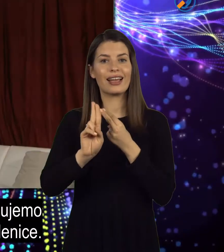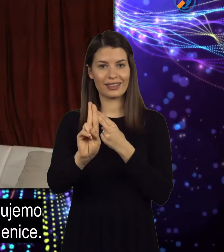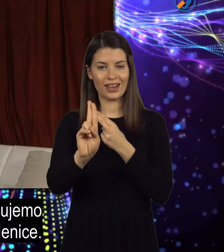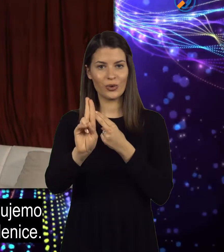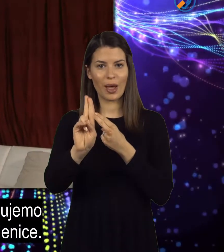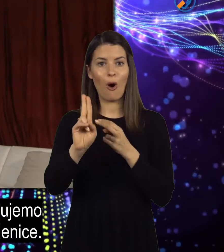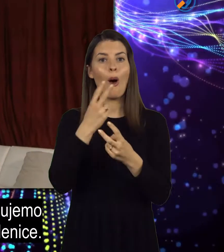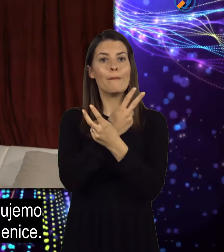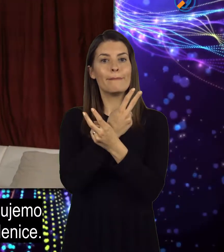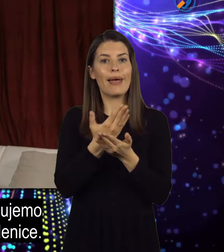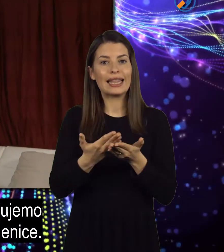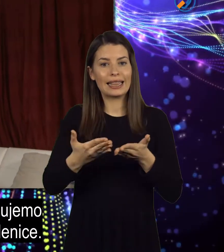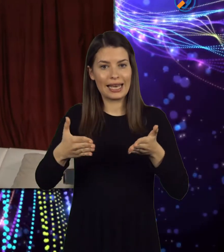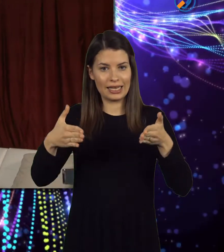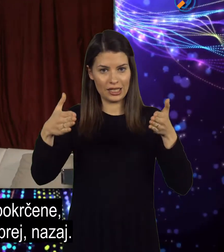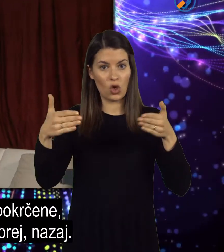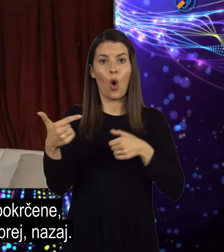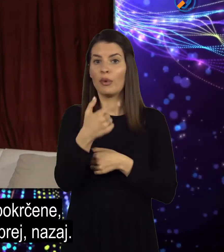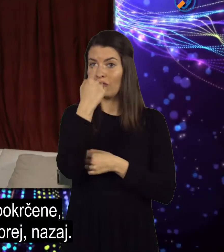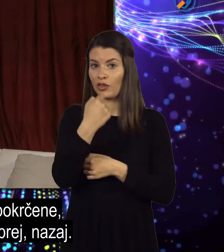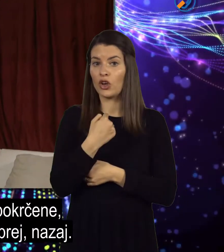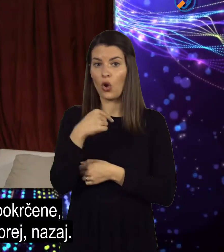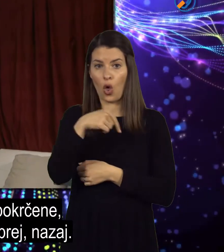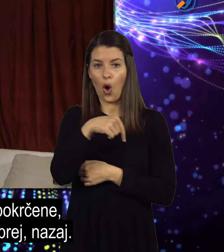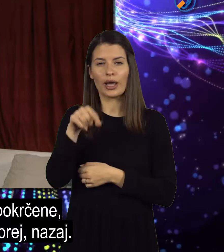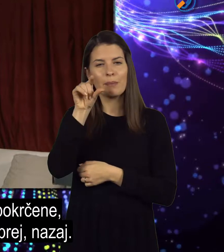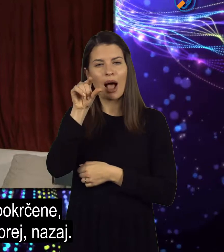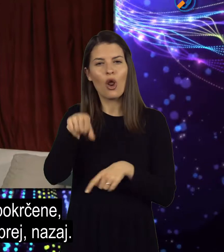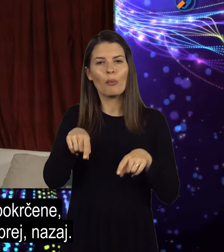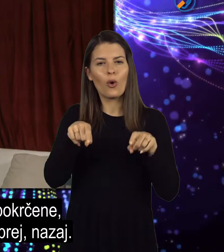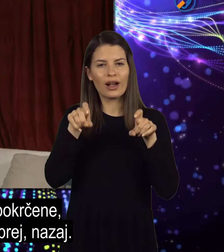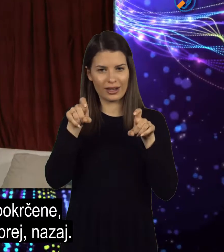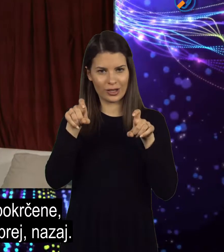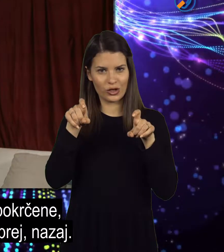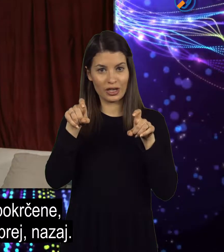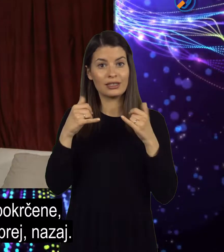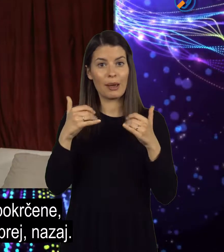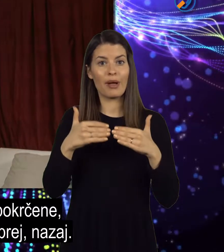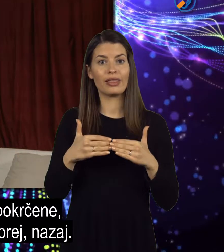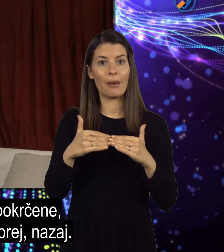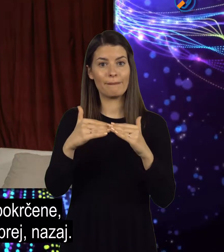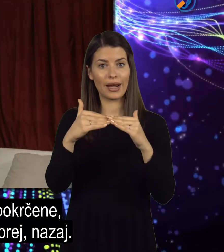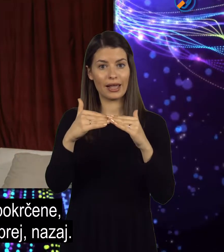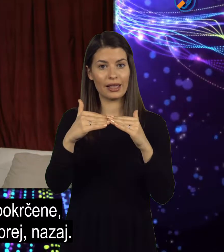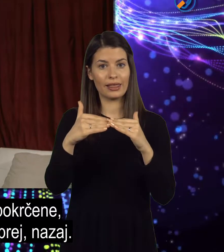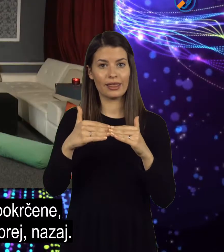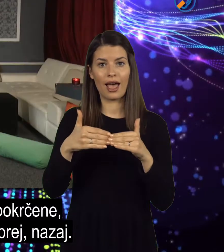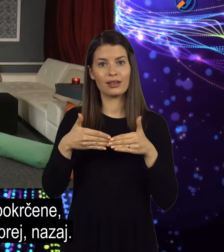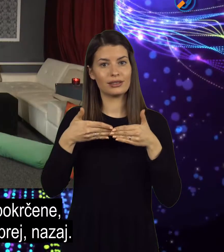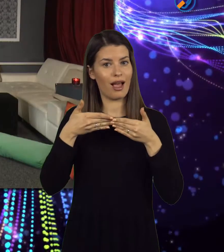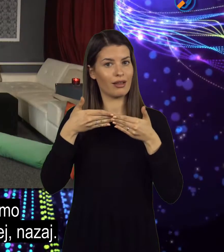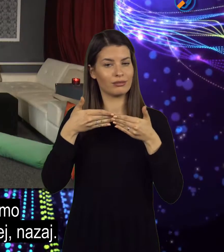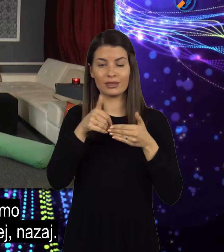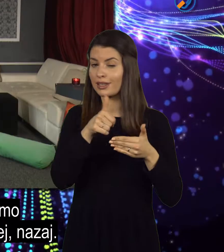Tako, nadaljujemo z nagibi medenice, torej nogi sta rahlo pokrčeni in premikamo naprej nazaj.